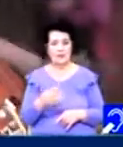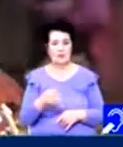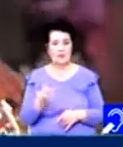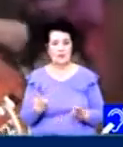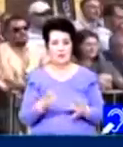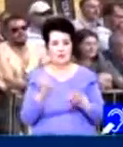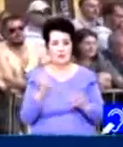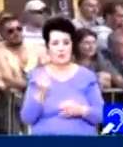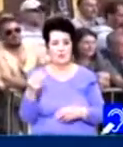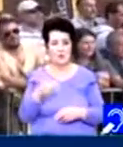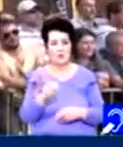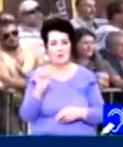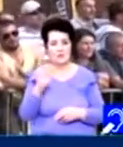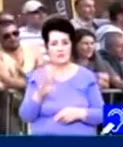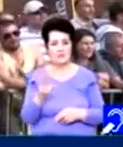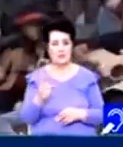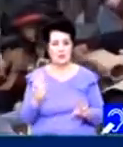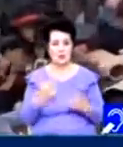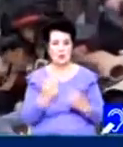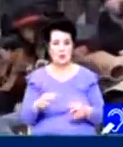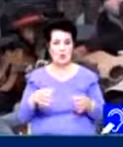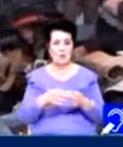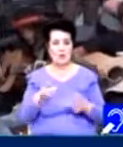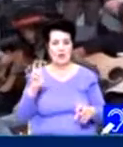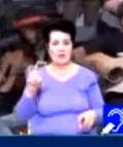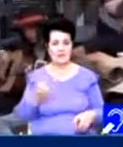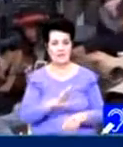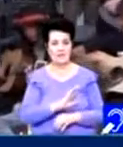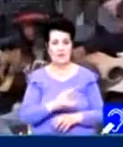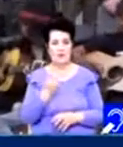din octombrie 2015 din clubul Colectiv.